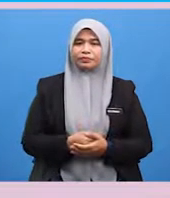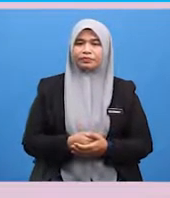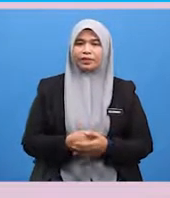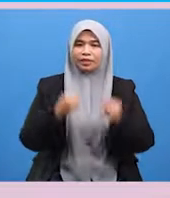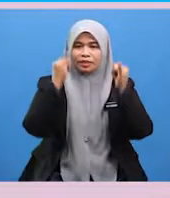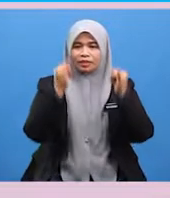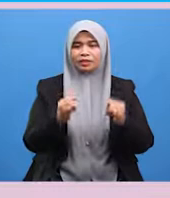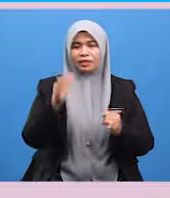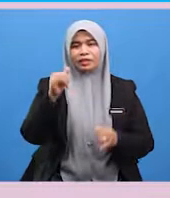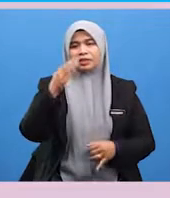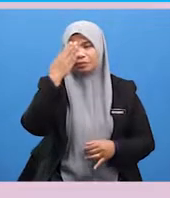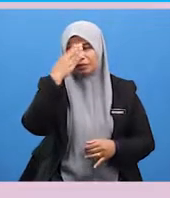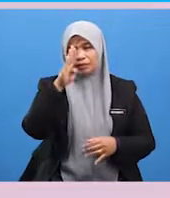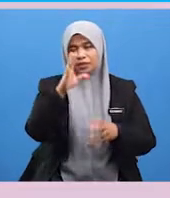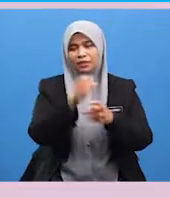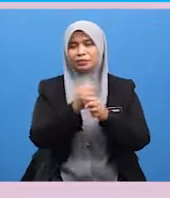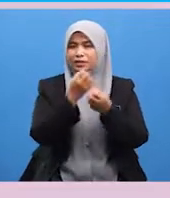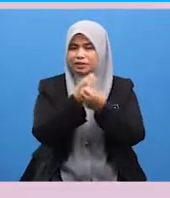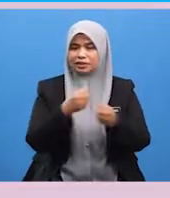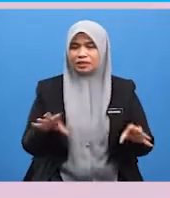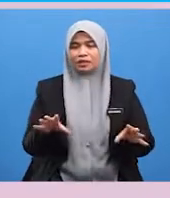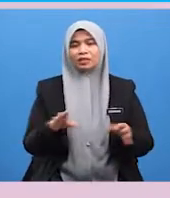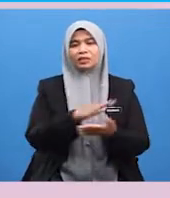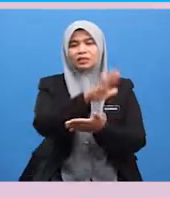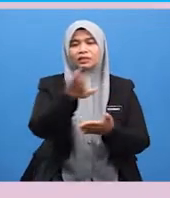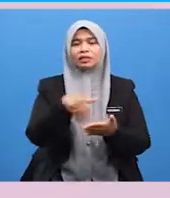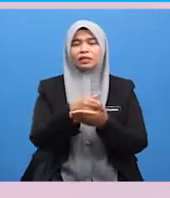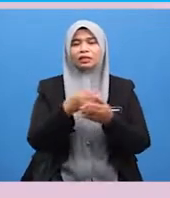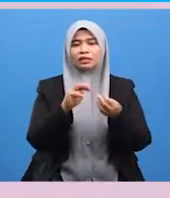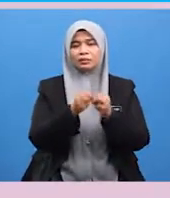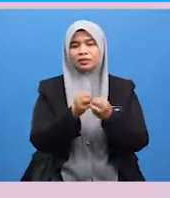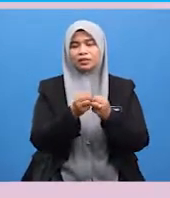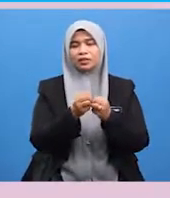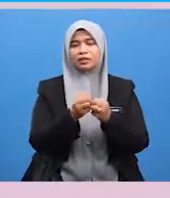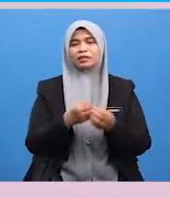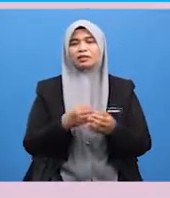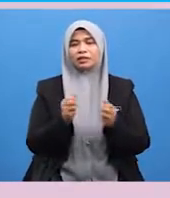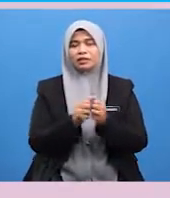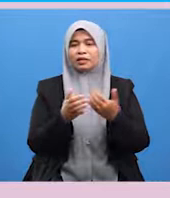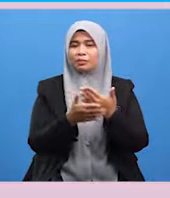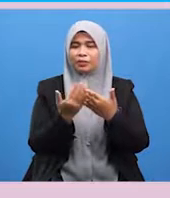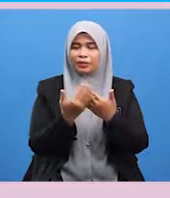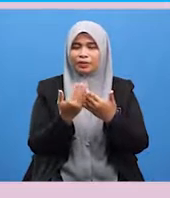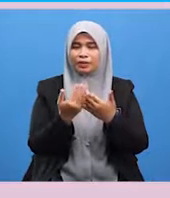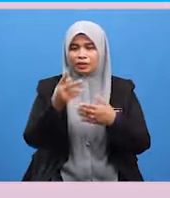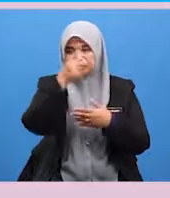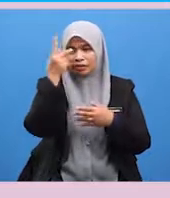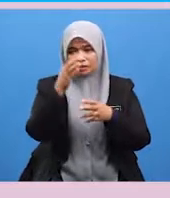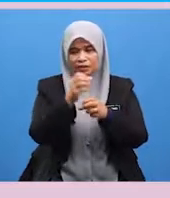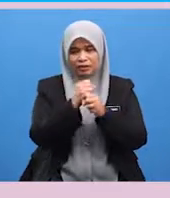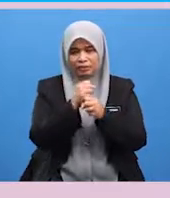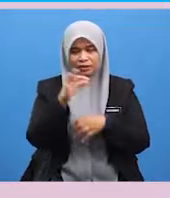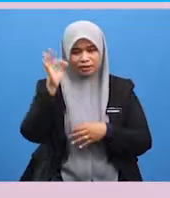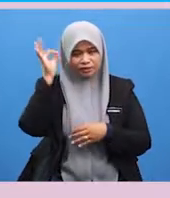Insan yang bijaksana dapat menyelesaikan segala masalah yang dihadapi dengan mudah kerana dapat